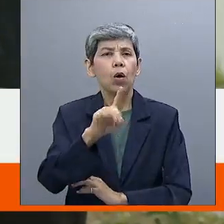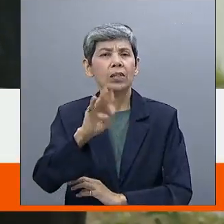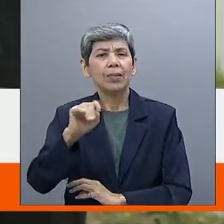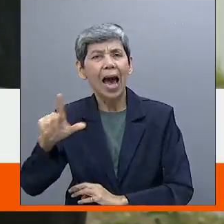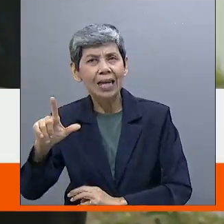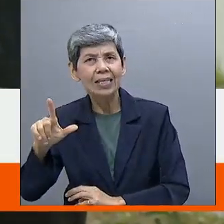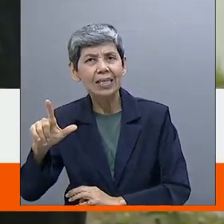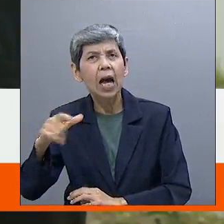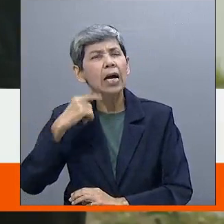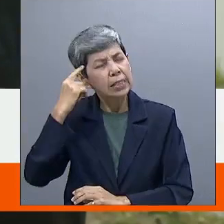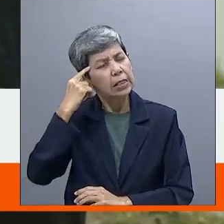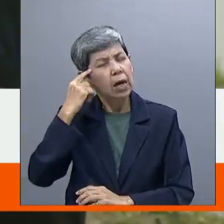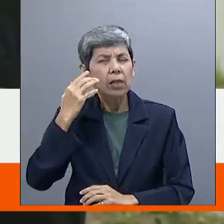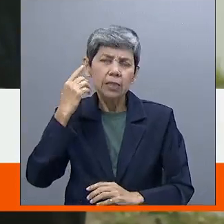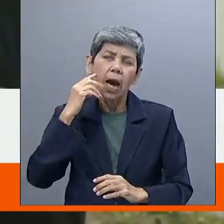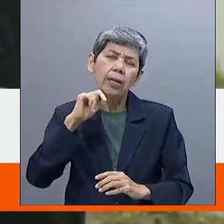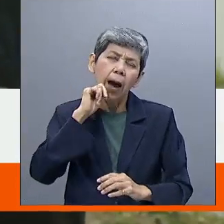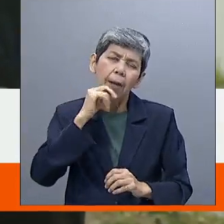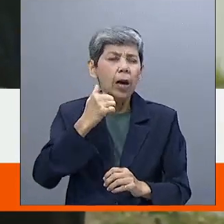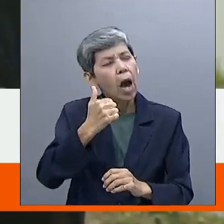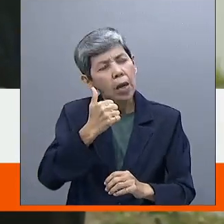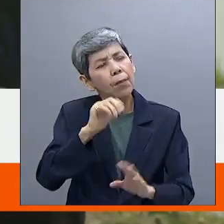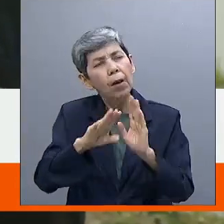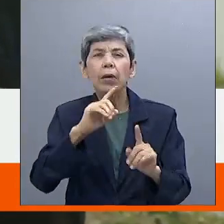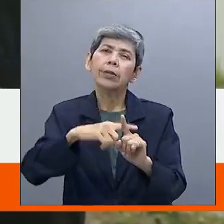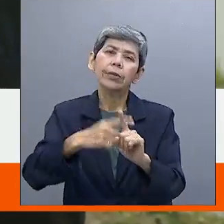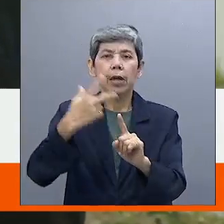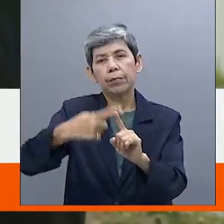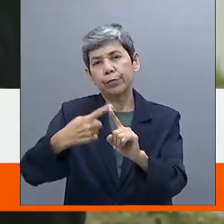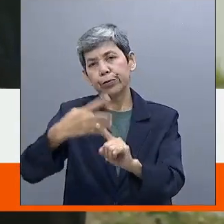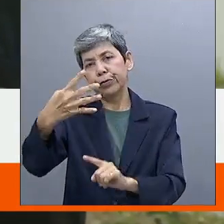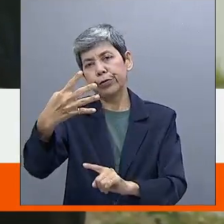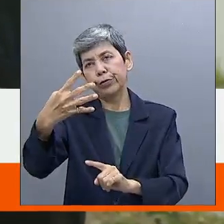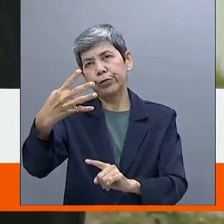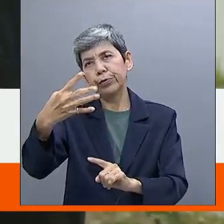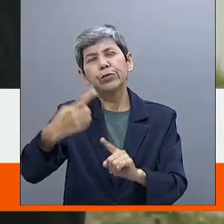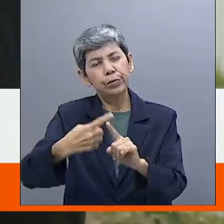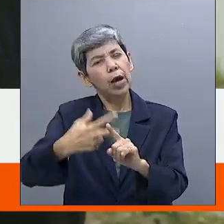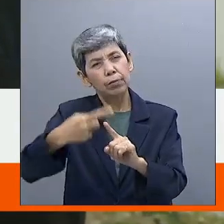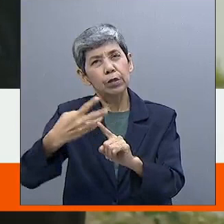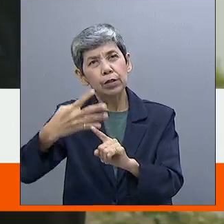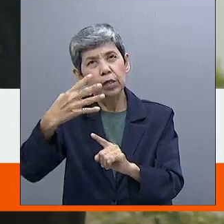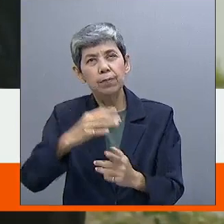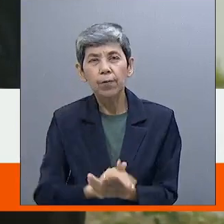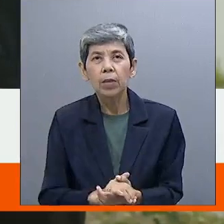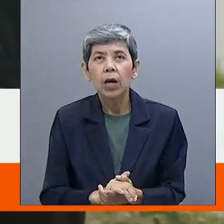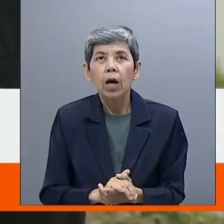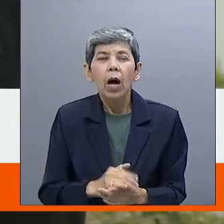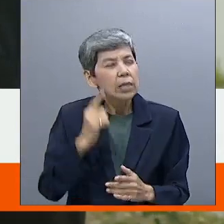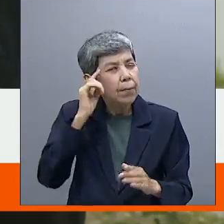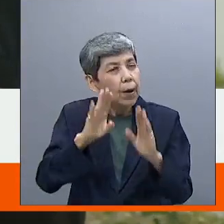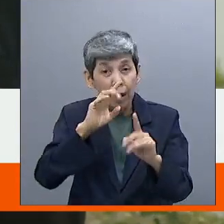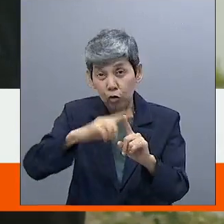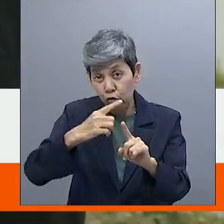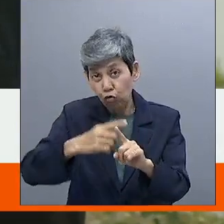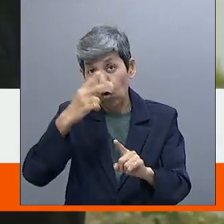ก็น่าจะใช้มีน้ำใช้อยู่ประมาณ3-4เดือน3-4เดือนก็คือแต่ว่าอีกประมาณ 2เดือน